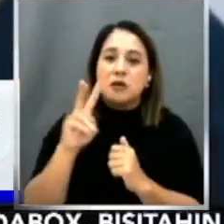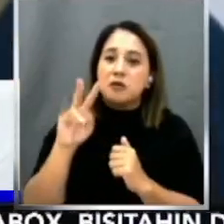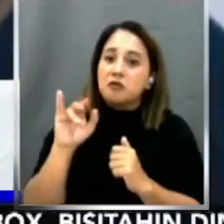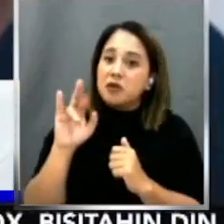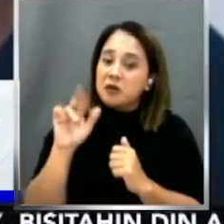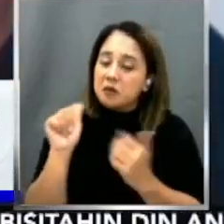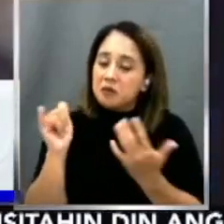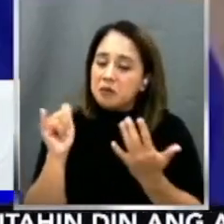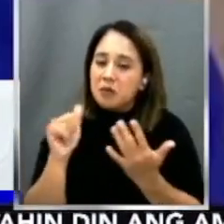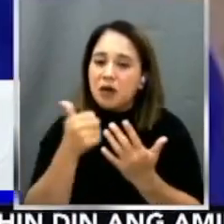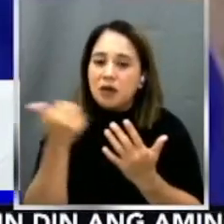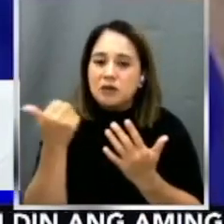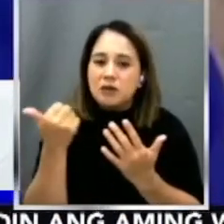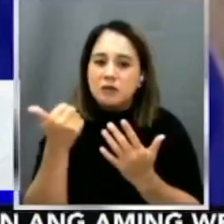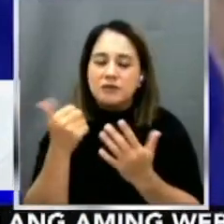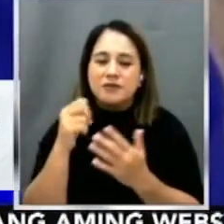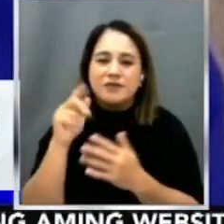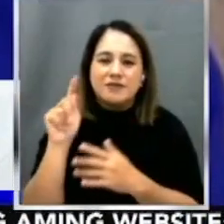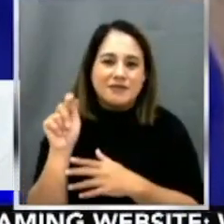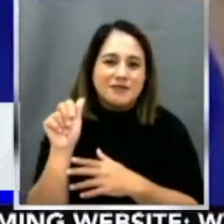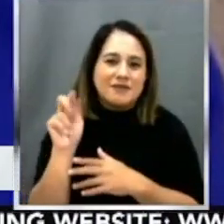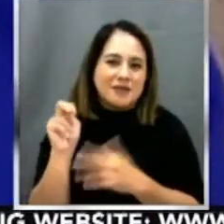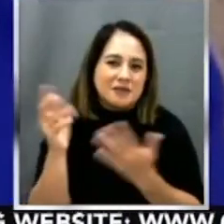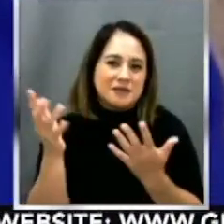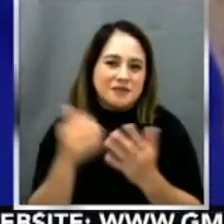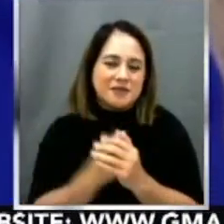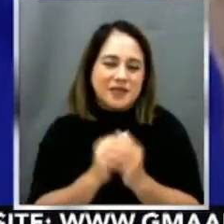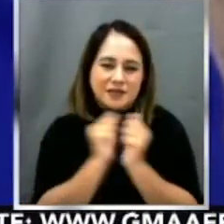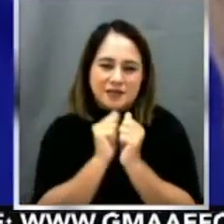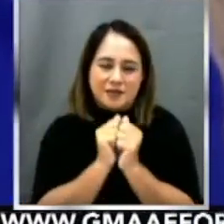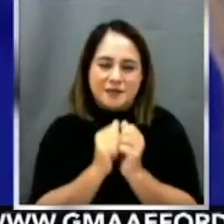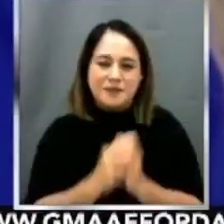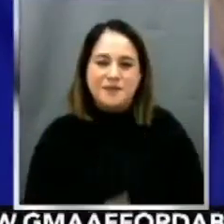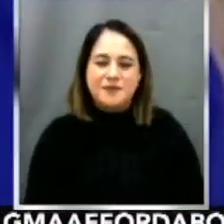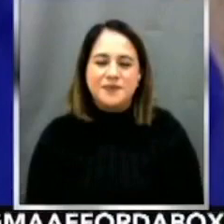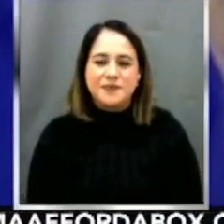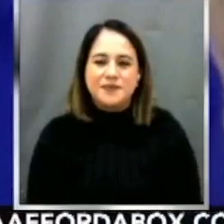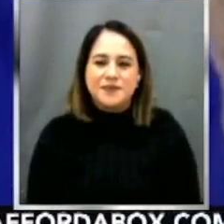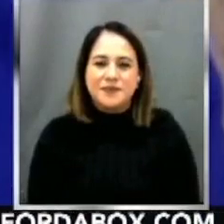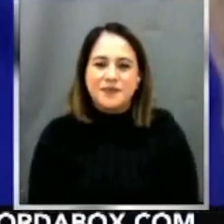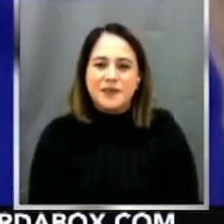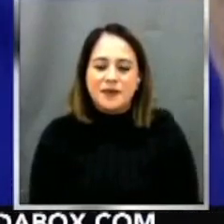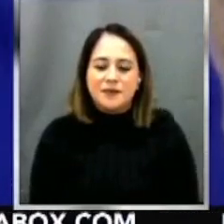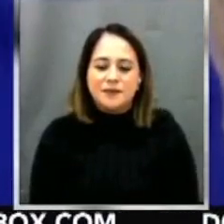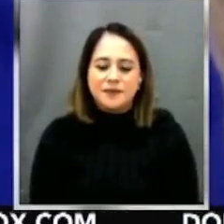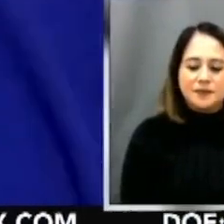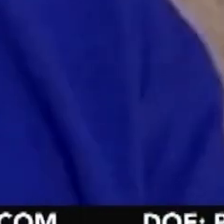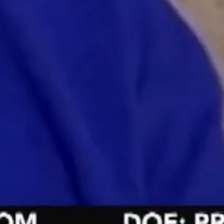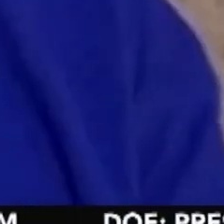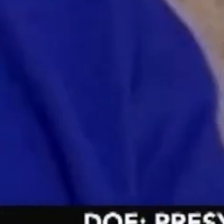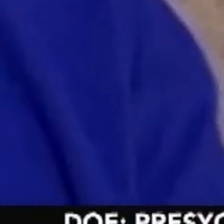Kim Sontan. Lhar Santiago, updated sa showbiz happenings.